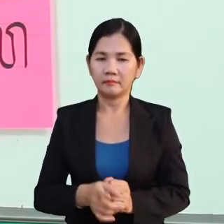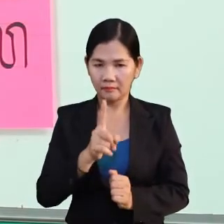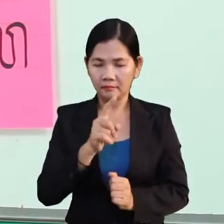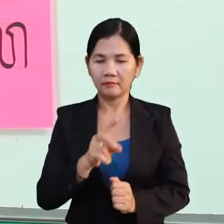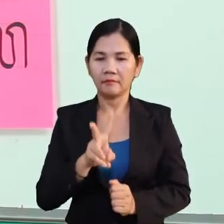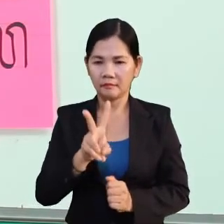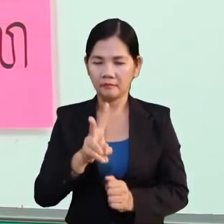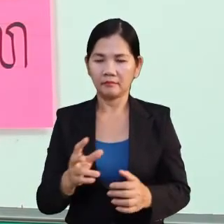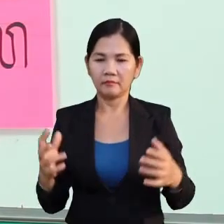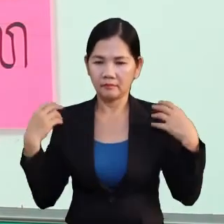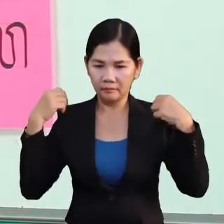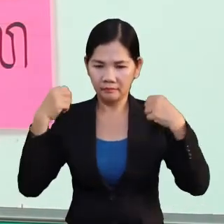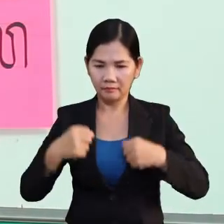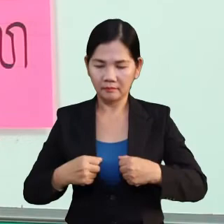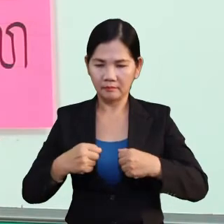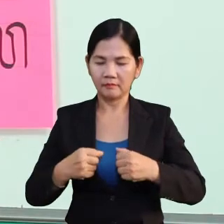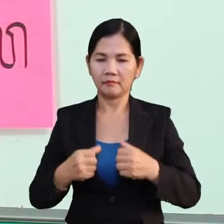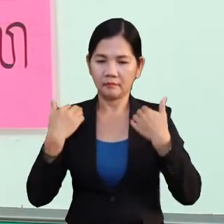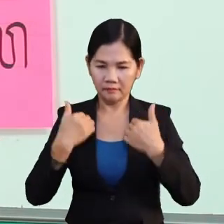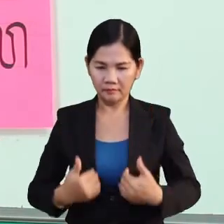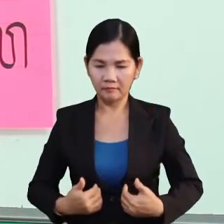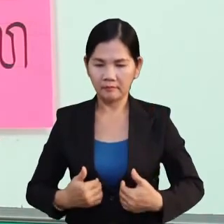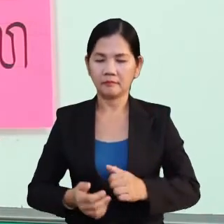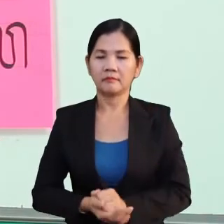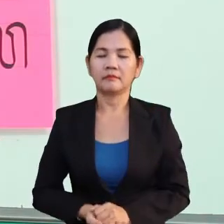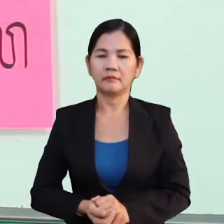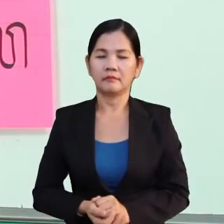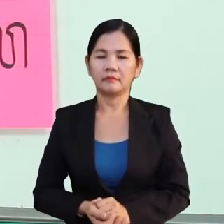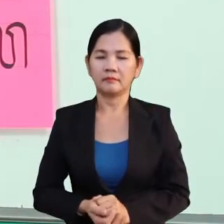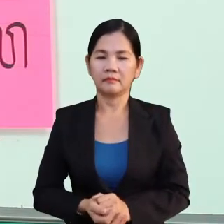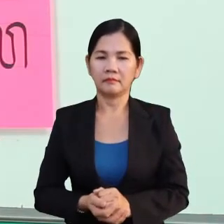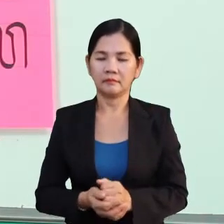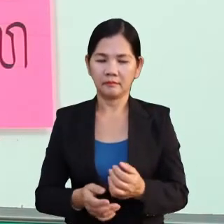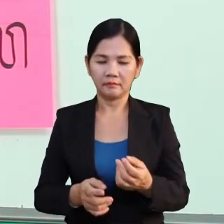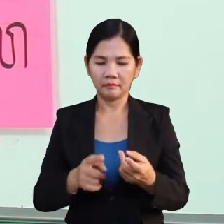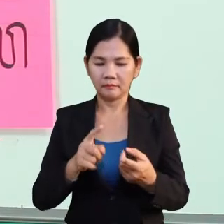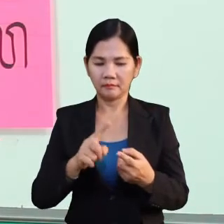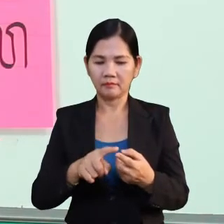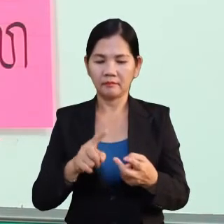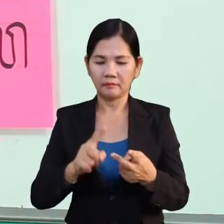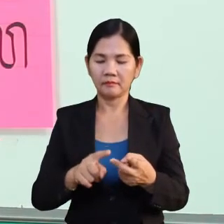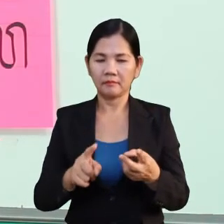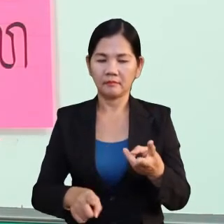2គឺស្លៀកពាក់ចាលេខ2